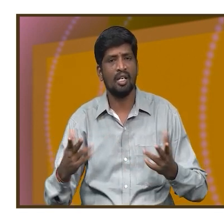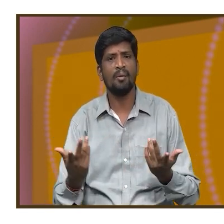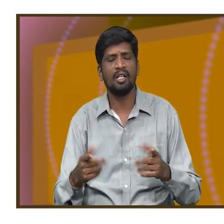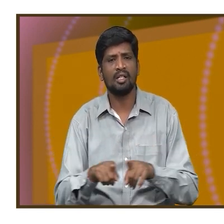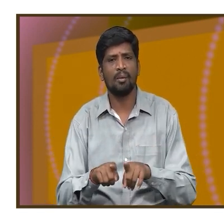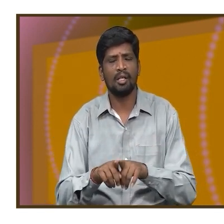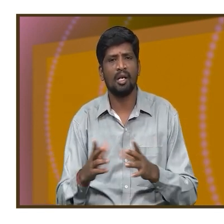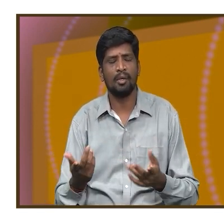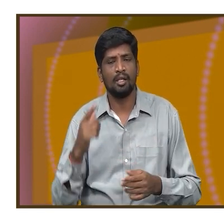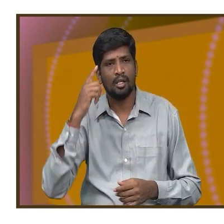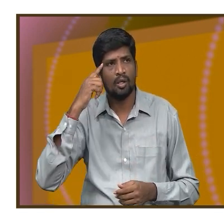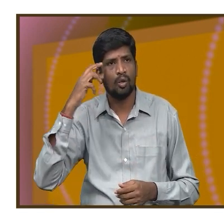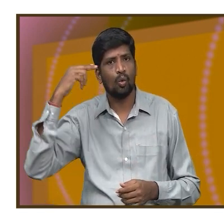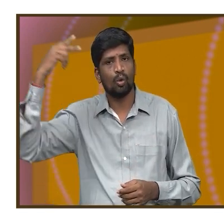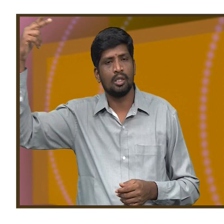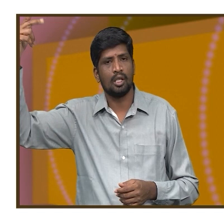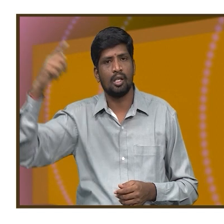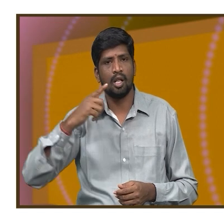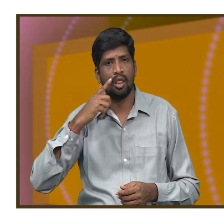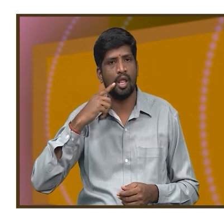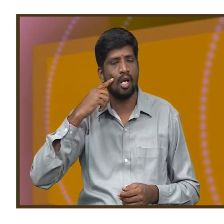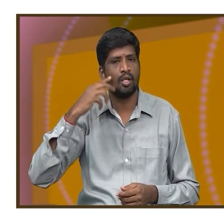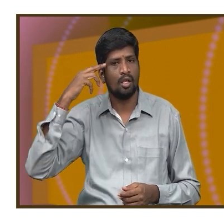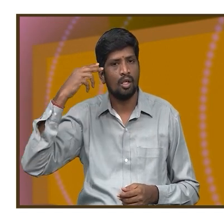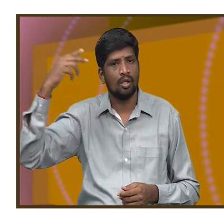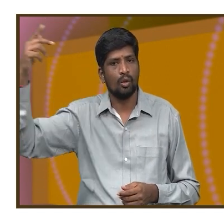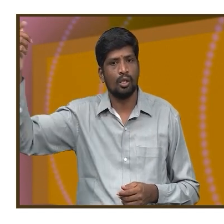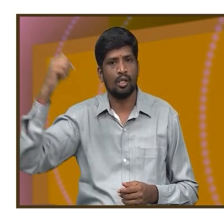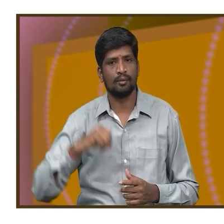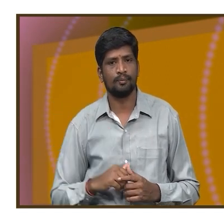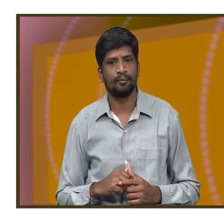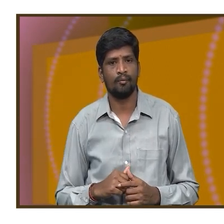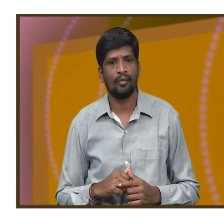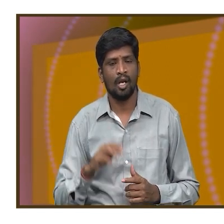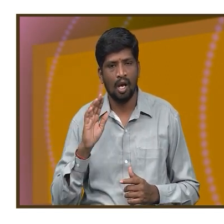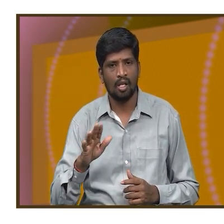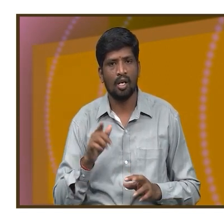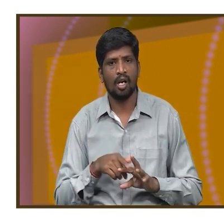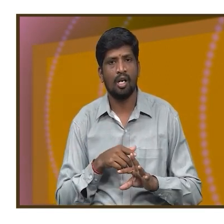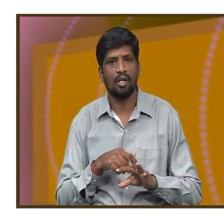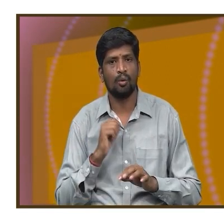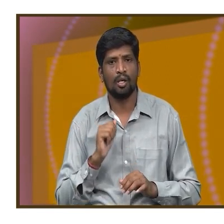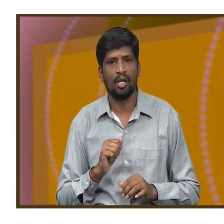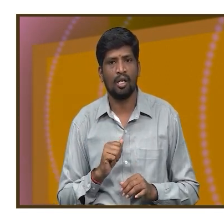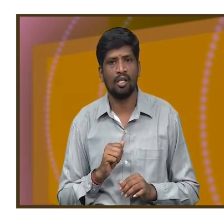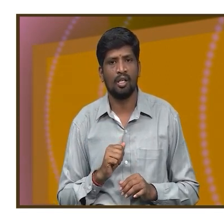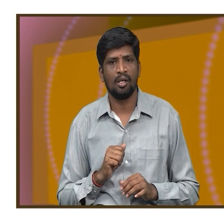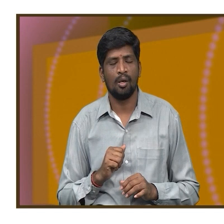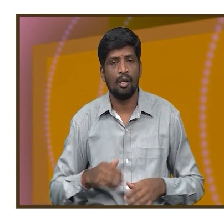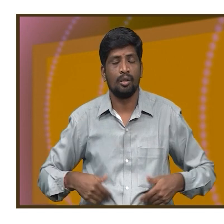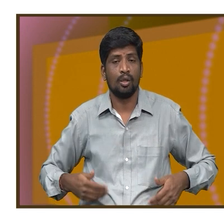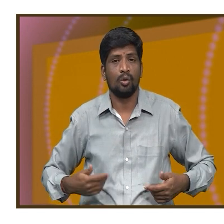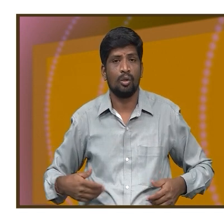காலனி பொருந்துகிறது என்று சொல்லி அவருக்கு அதை பற்றிலாம் அவருக்கு யோசிக்க முடியவில்லை. ஆனால் இந்த காலனியினுடைய அந்த பெருமையை பற்றி